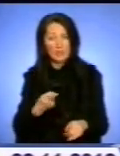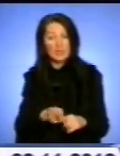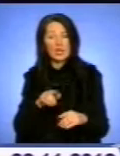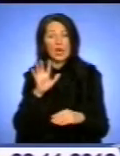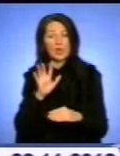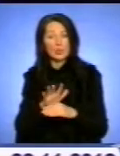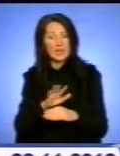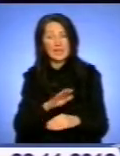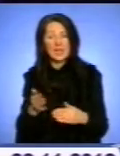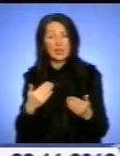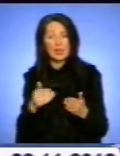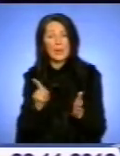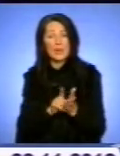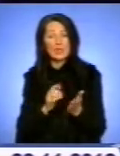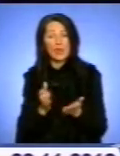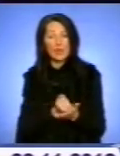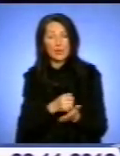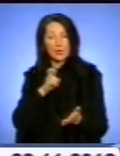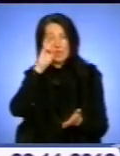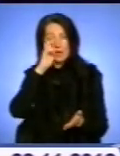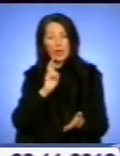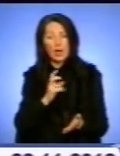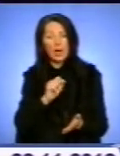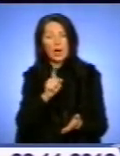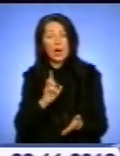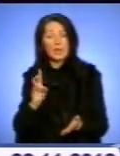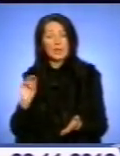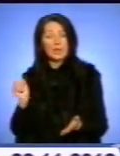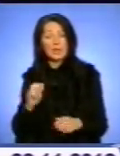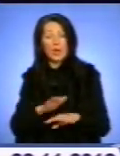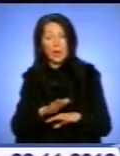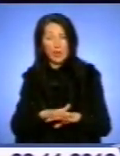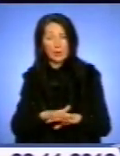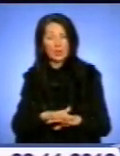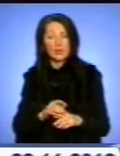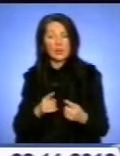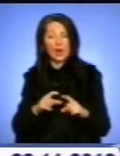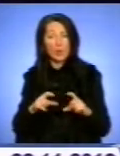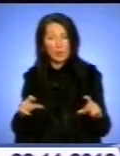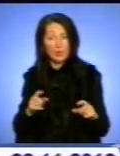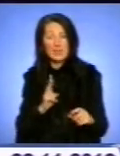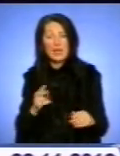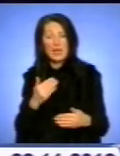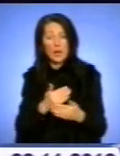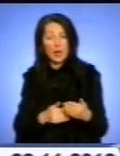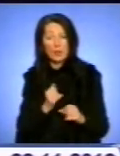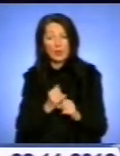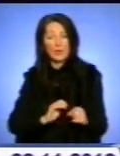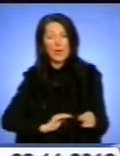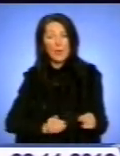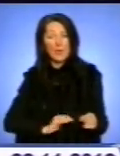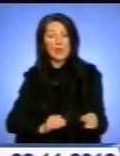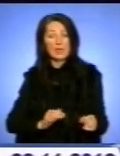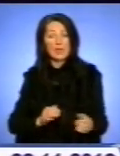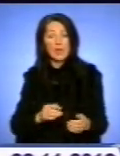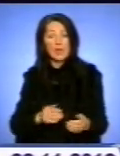не стосується Пенсійного фонду, Державної казначейської служби та банківських установ. За яким графіком працюватимуть приватні фірми,